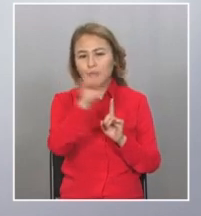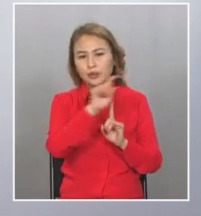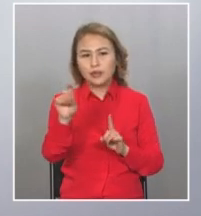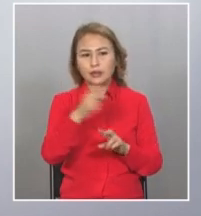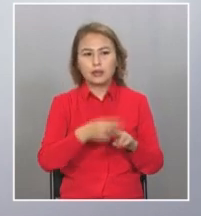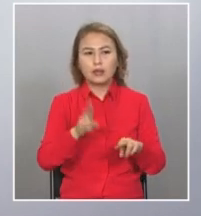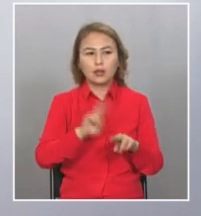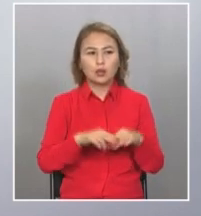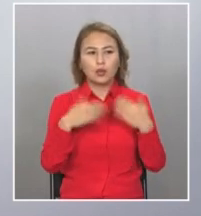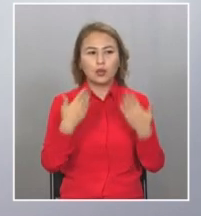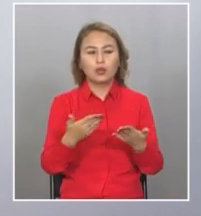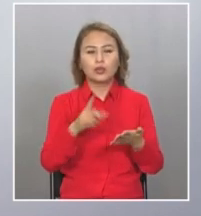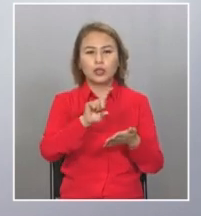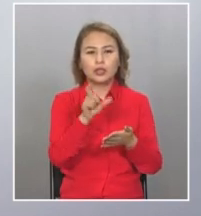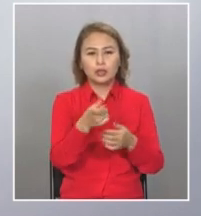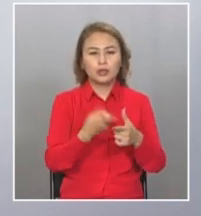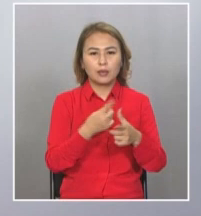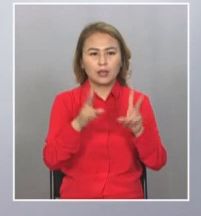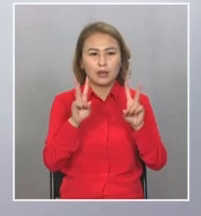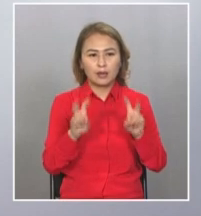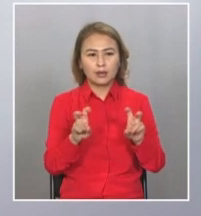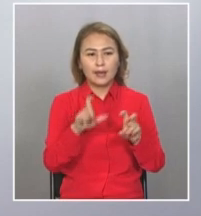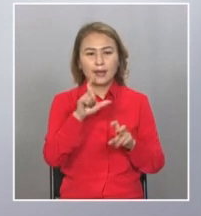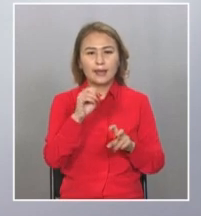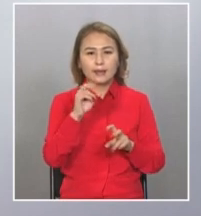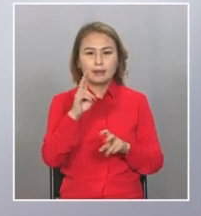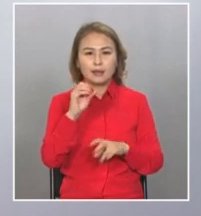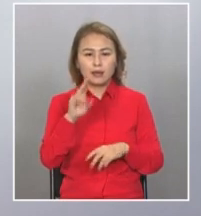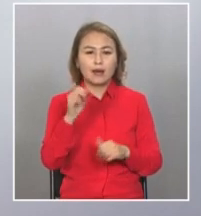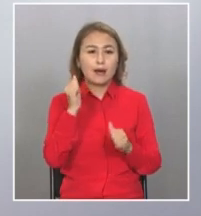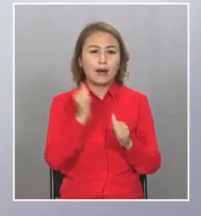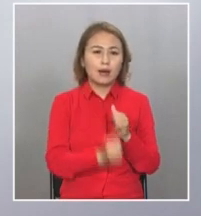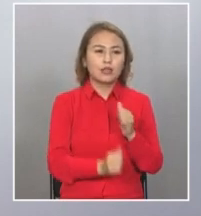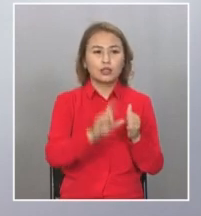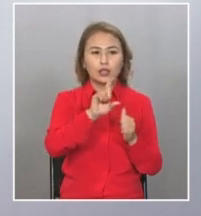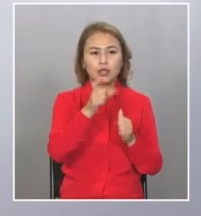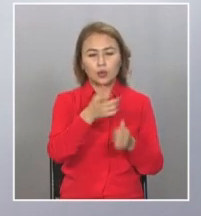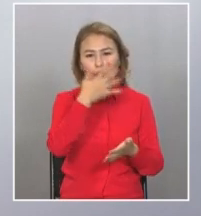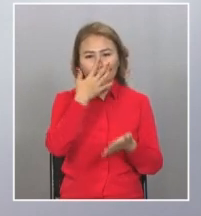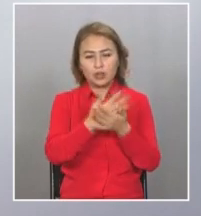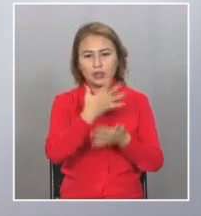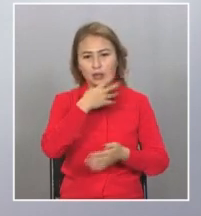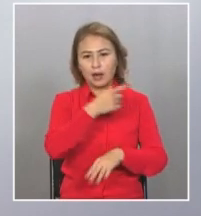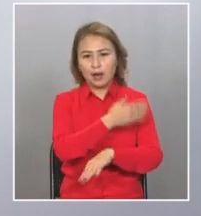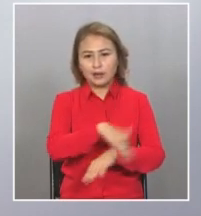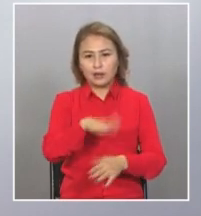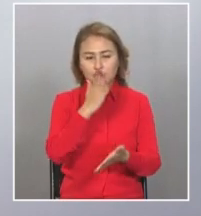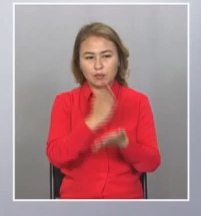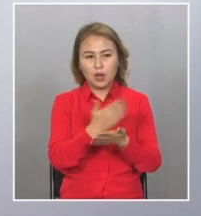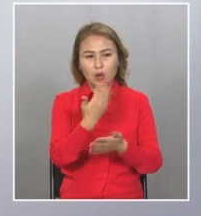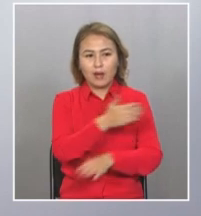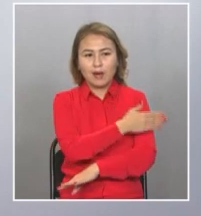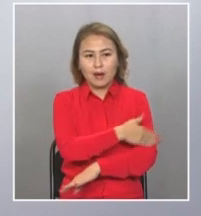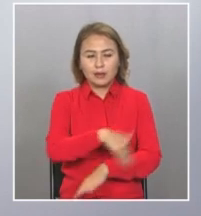элемент, ол ұяшық деп аталады. Excel-де әр ұяшықтың өзінің жеке адресі болады. Ол